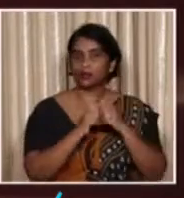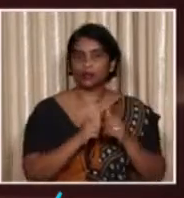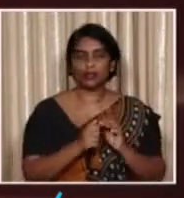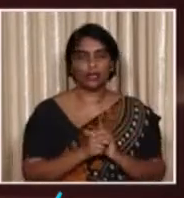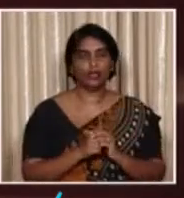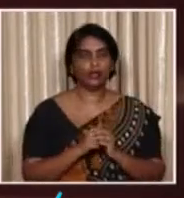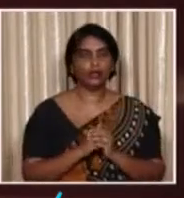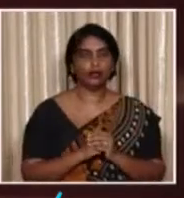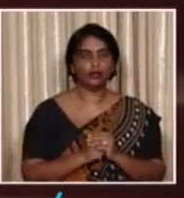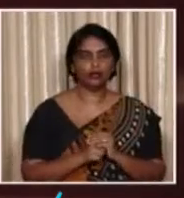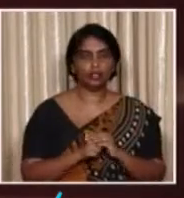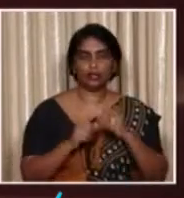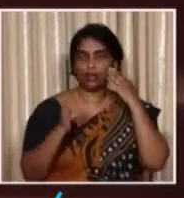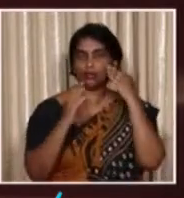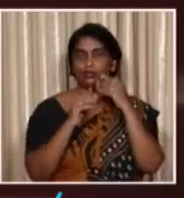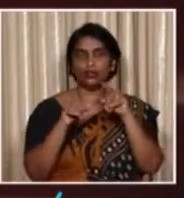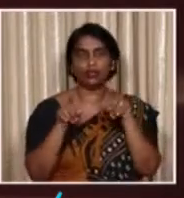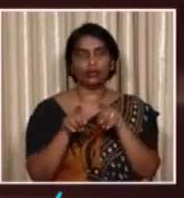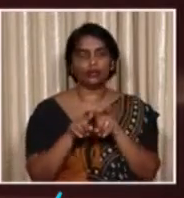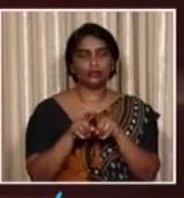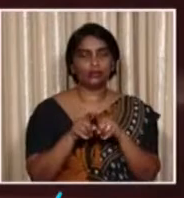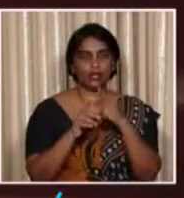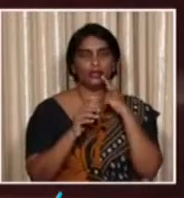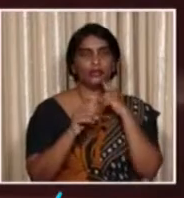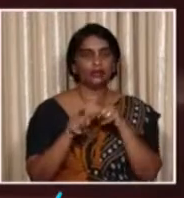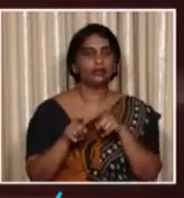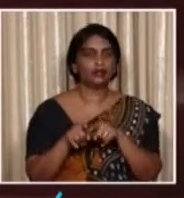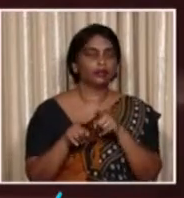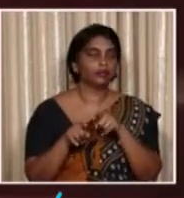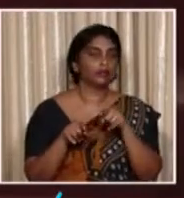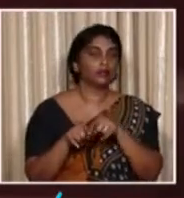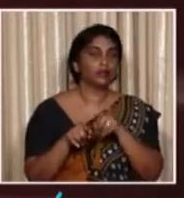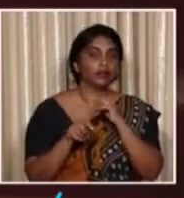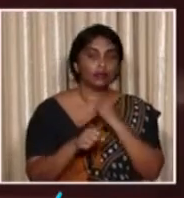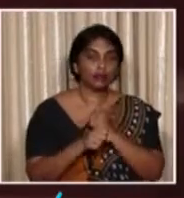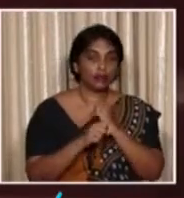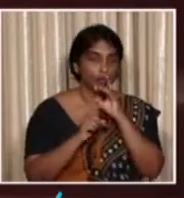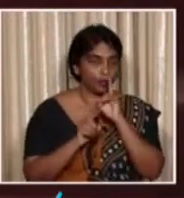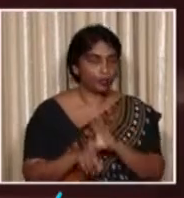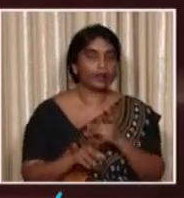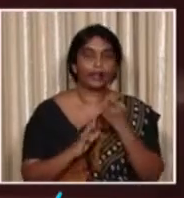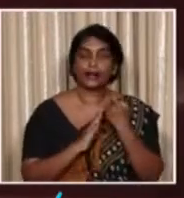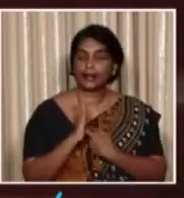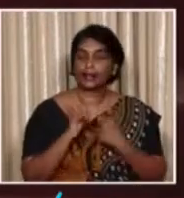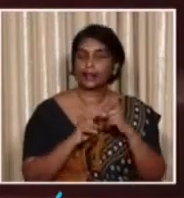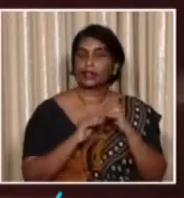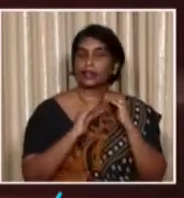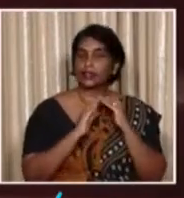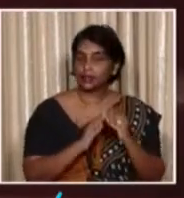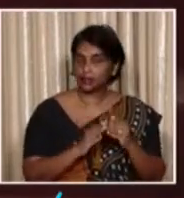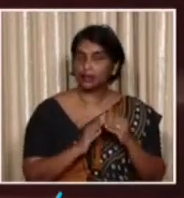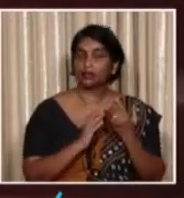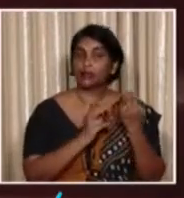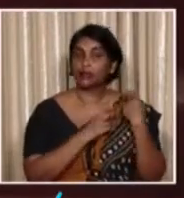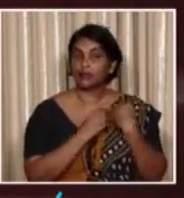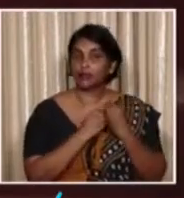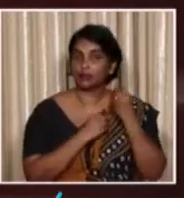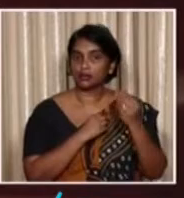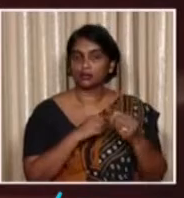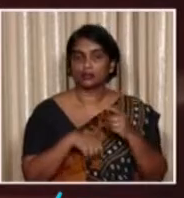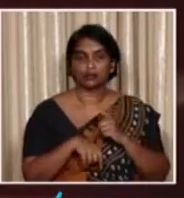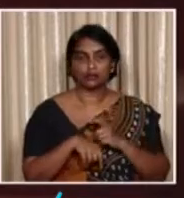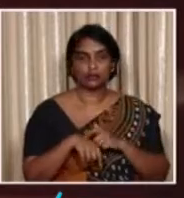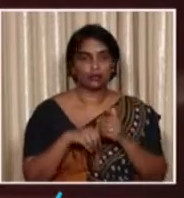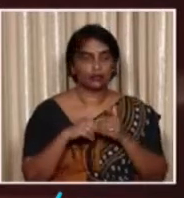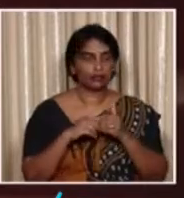කරමි. එසේ වුවත් එහි වගකීම හෝ දෝෂය ආණ්ඩුව මත හෝ නීතිපති දෙපාර්තමේන්තුව මත පැවරීමට ඉඩක් නොමැති